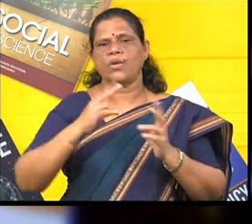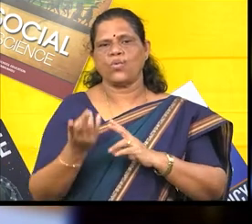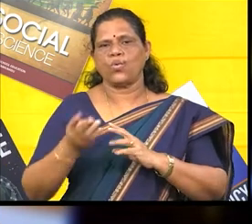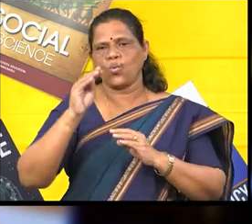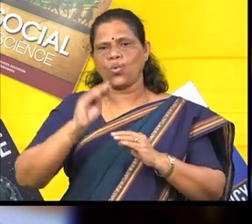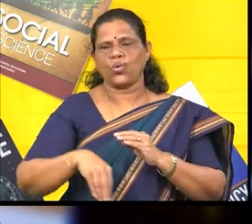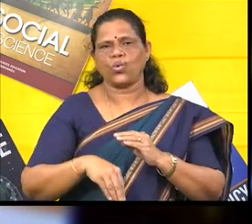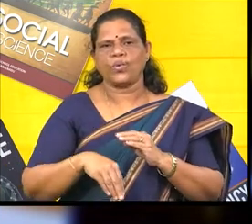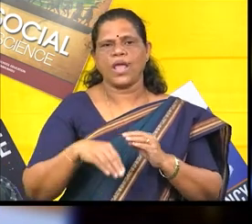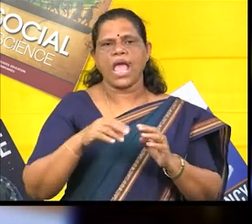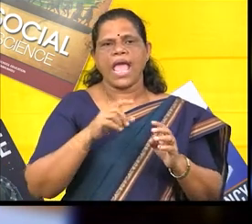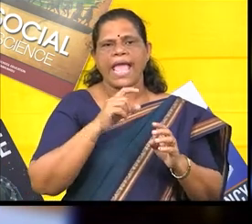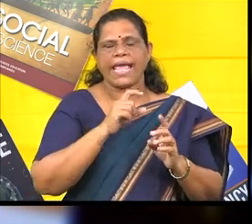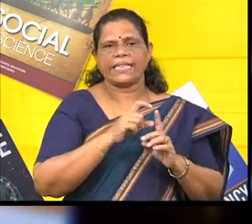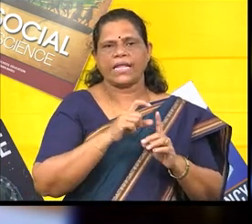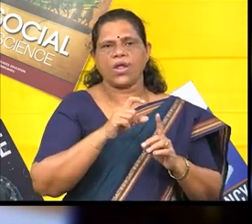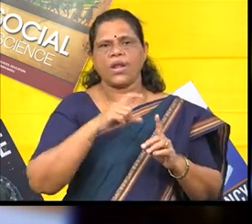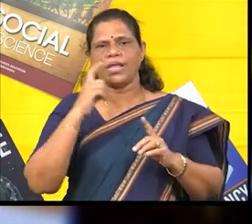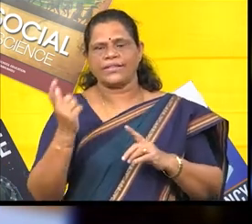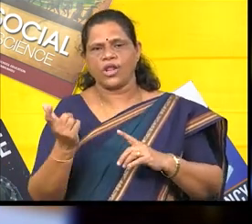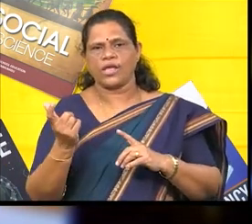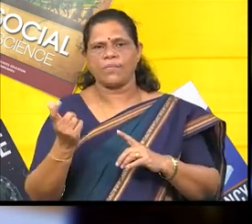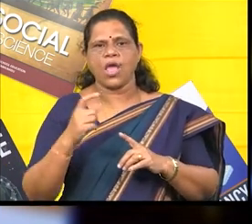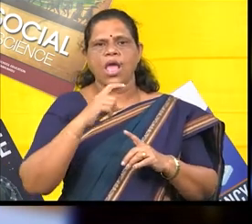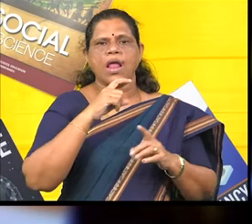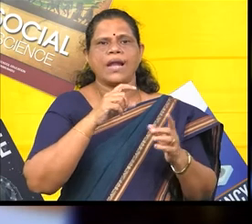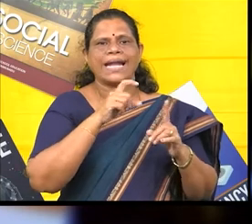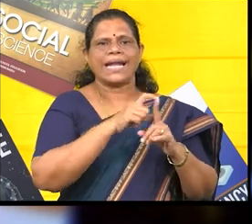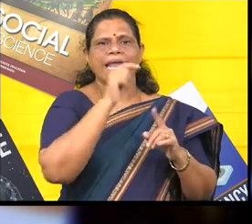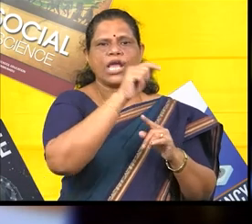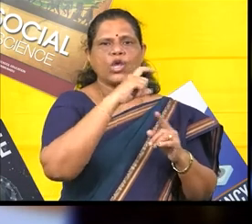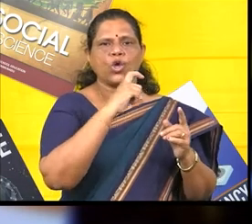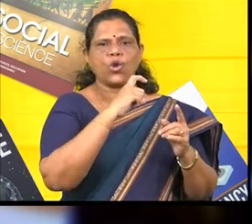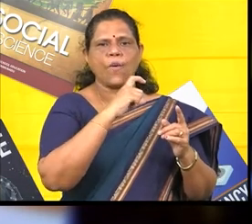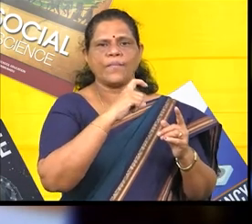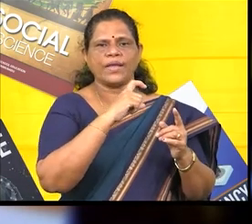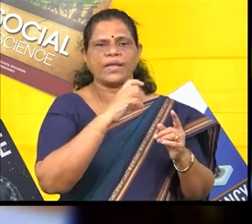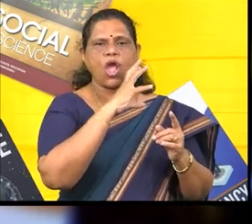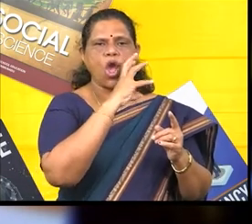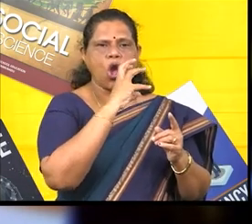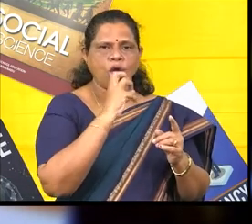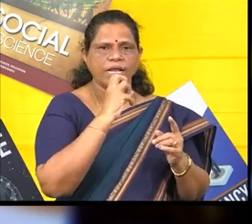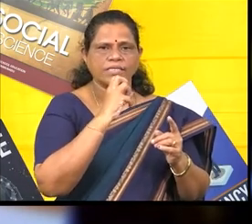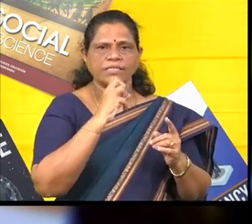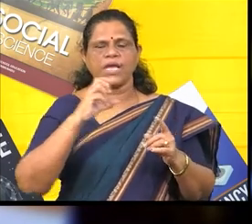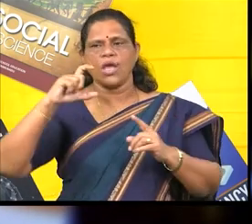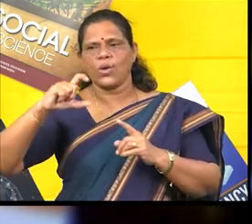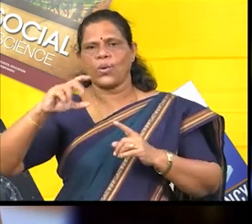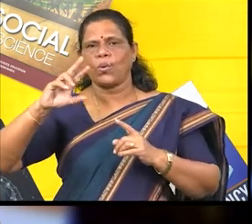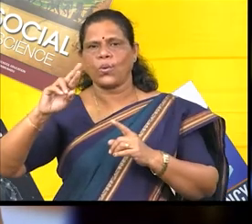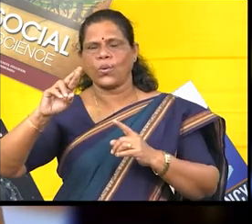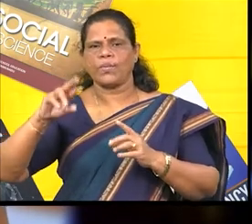எத்தனோய்க்கு அமிலமாக மாறும், அதே போல் டைக்ரோமேட் அயனி குரோமிக் அயனியாக மாறும். டைக்ரோமேட் அயனியுடைய நிறம் ஆரஞ்சு, குரோமிக் அயனுடைய